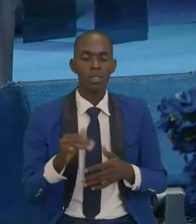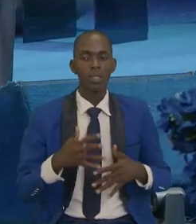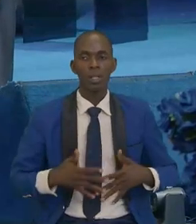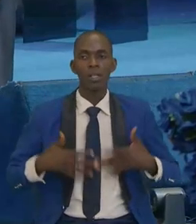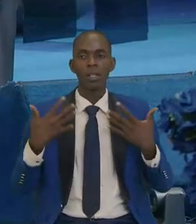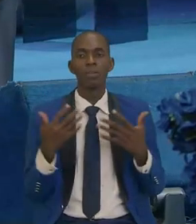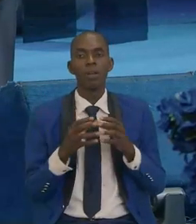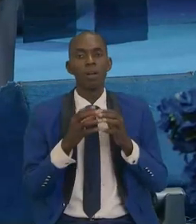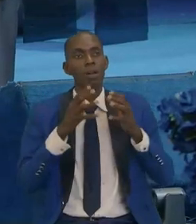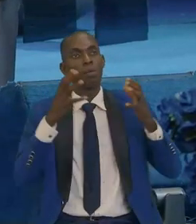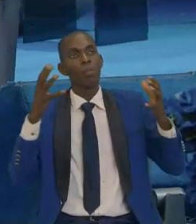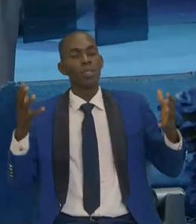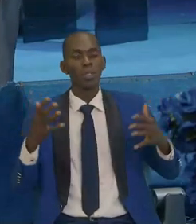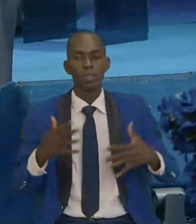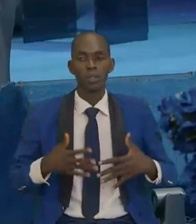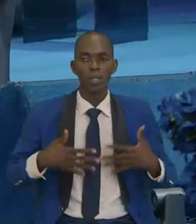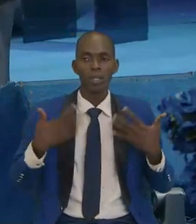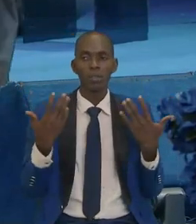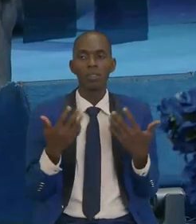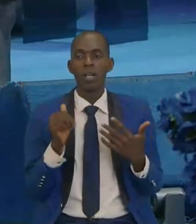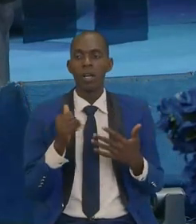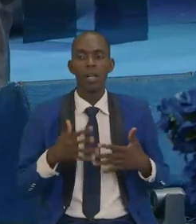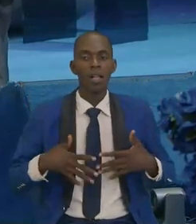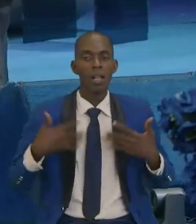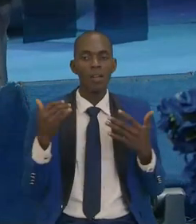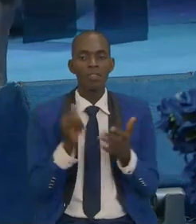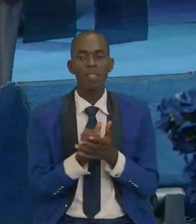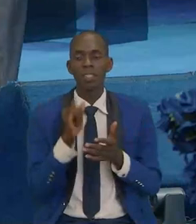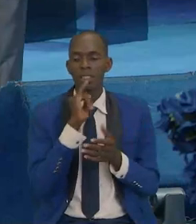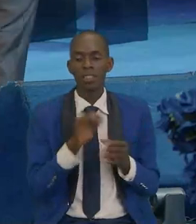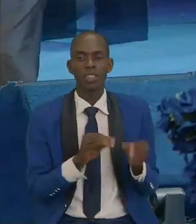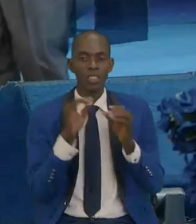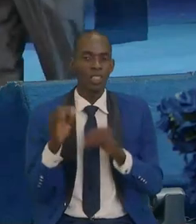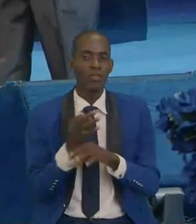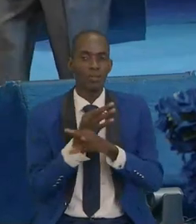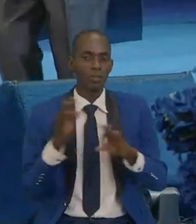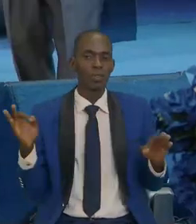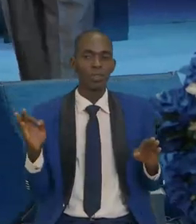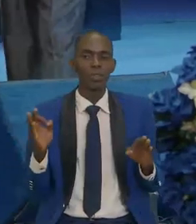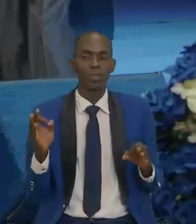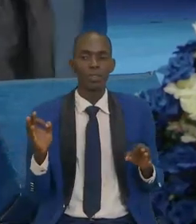vie éternelle, la vie abondante, la vie qui a franchi.